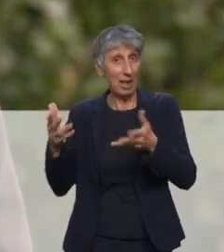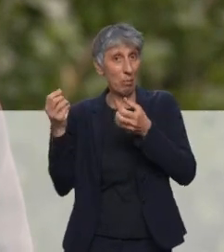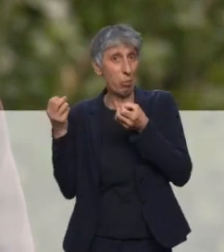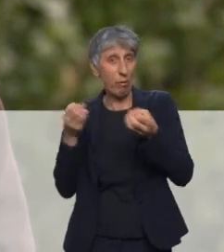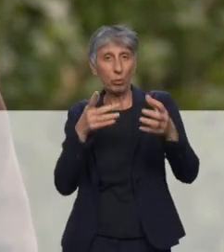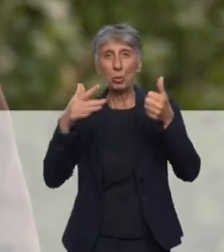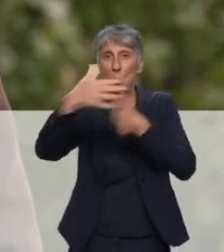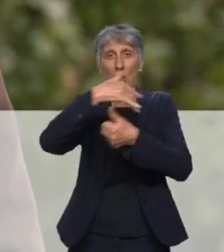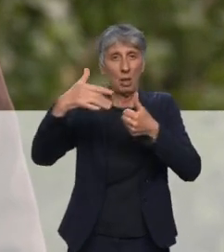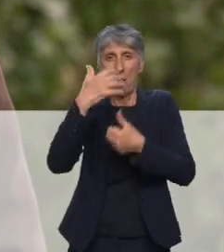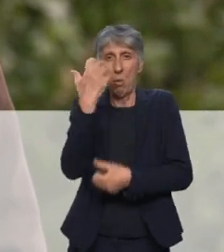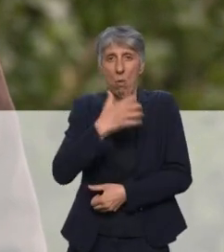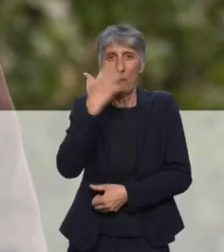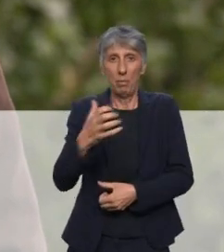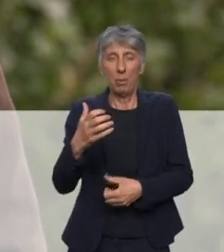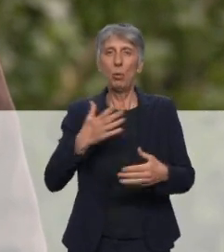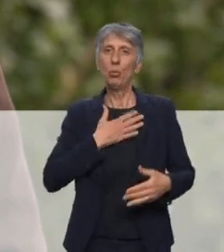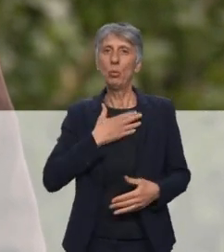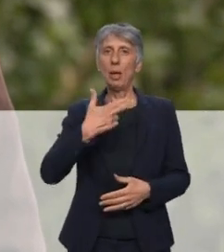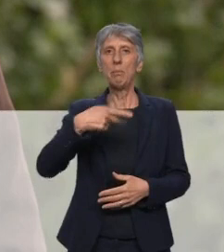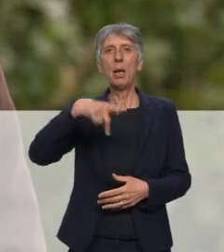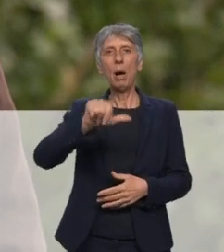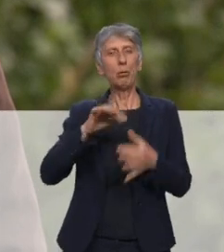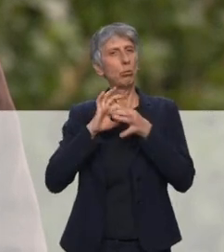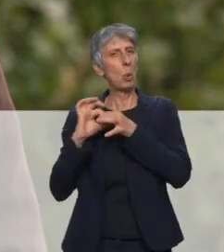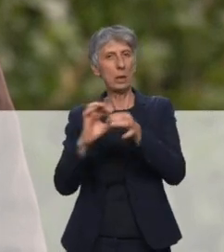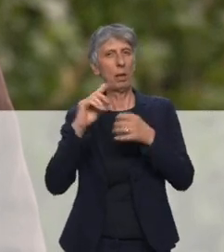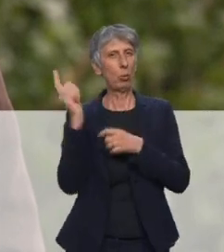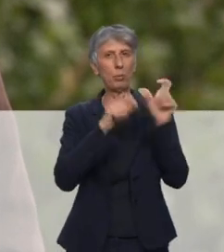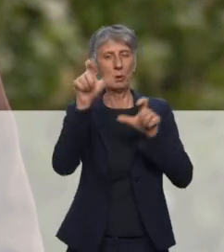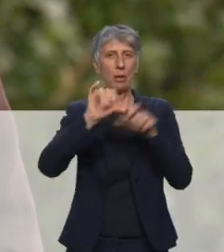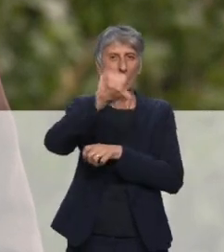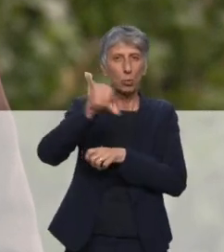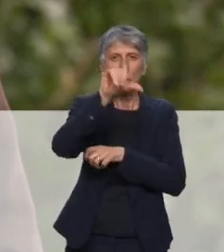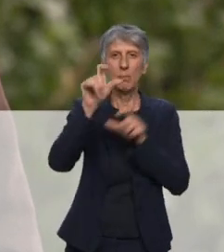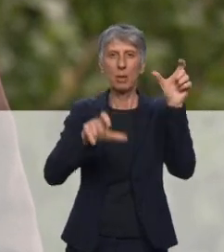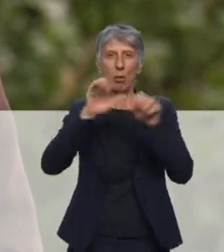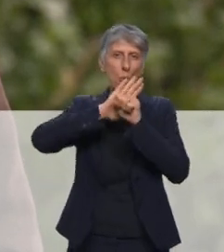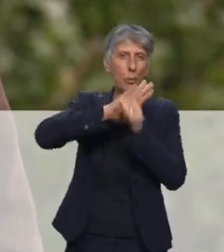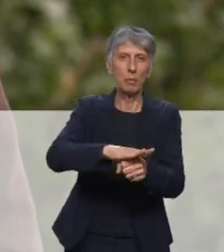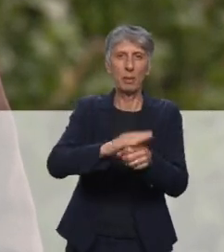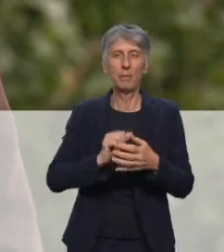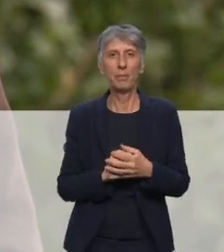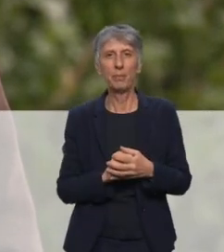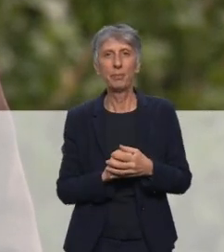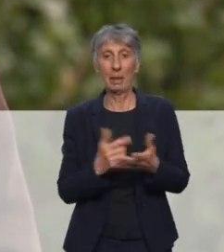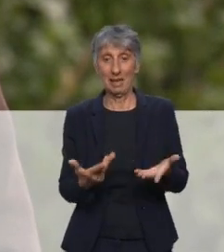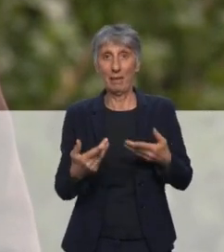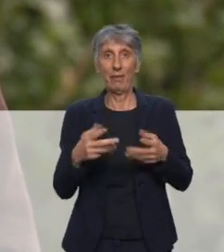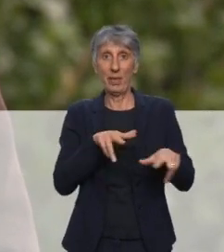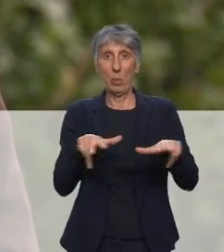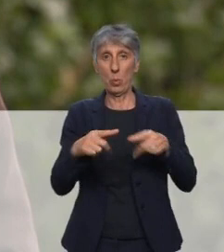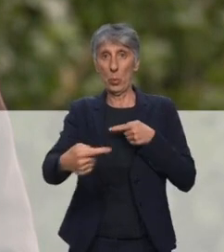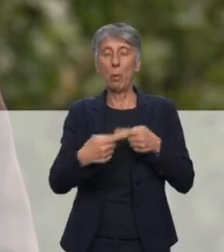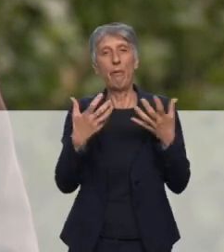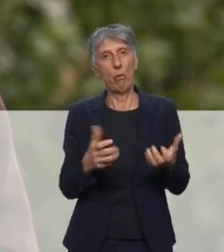divers degrés et elles font des ravages dans la société. Au NPA, nous sommes solidaires de tous les exploités et de tous les opprimés. Dans le court temps dont